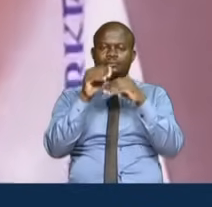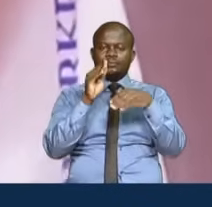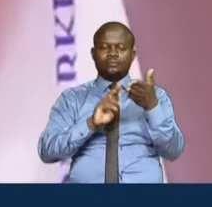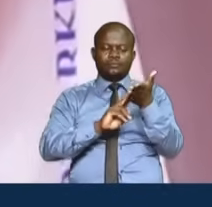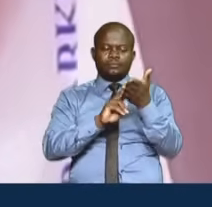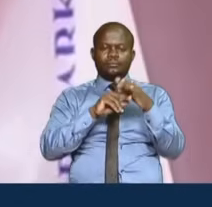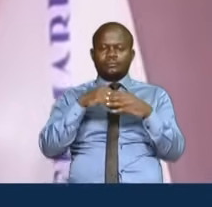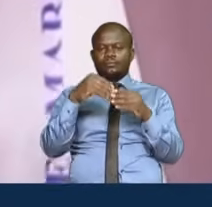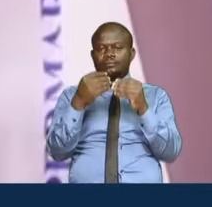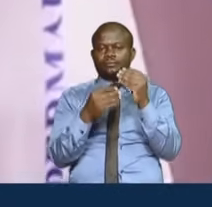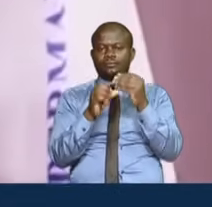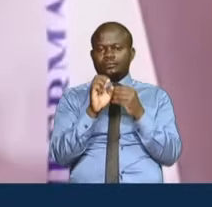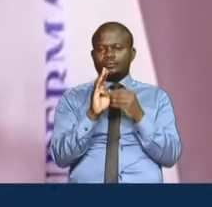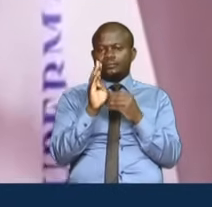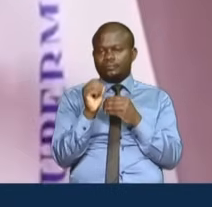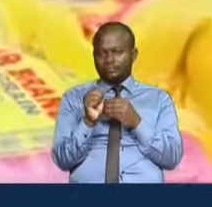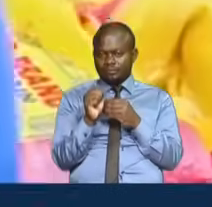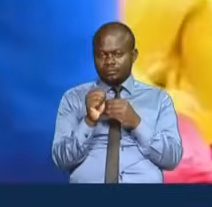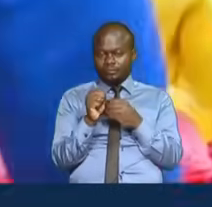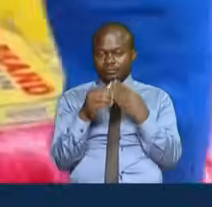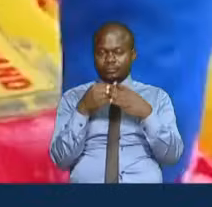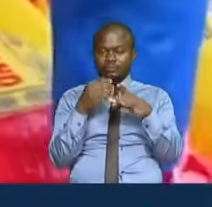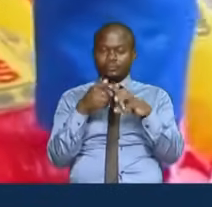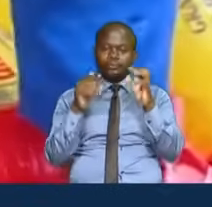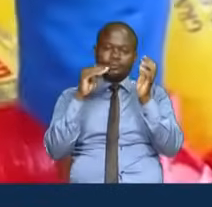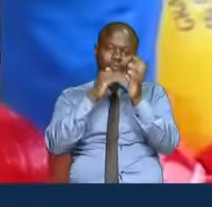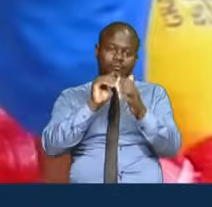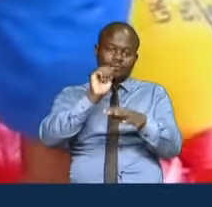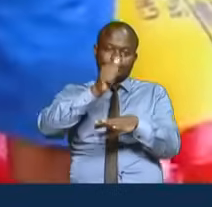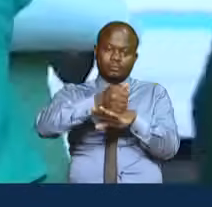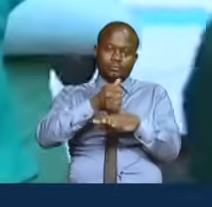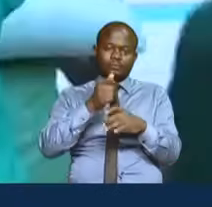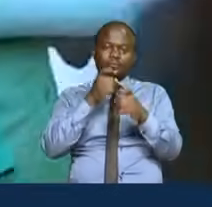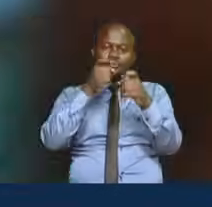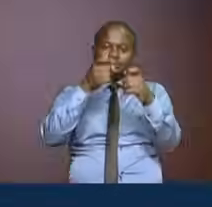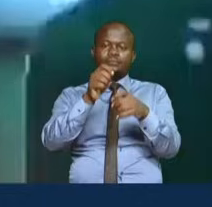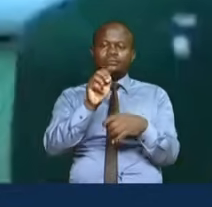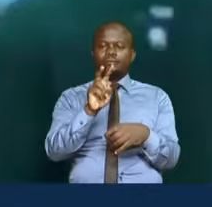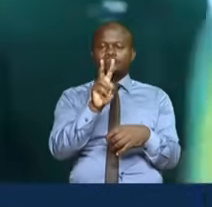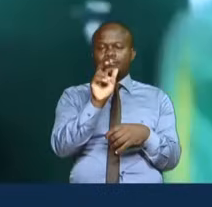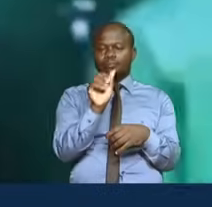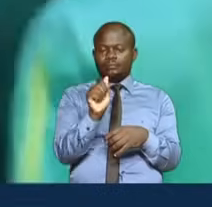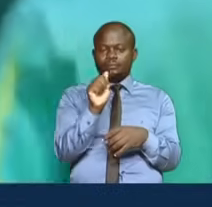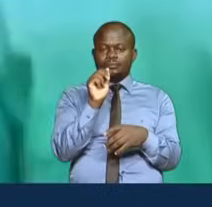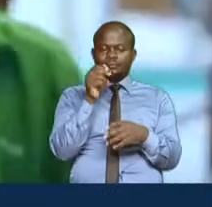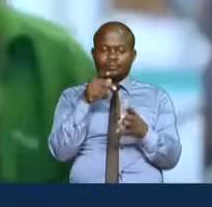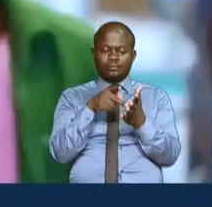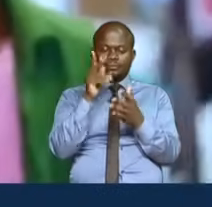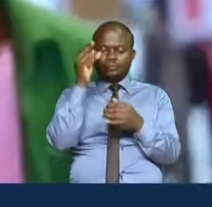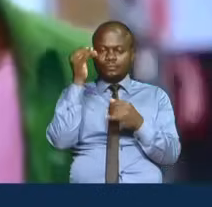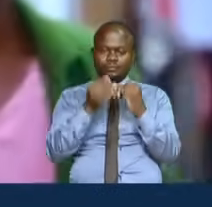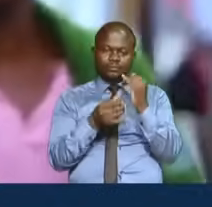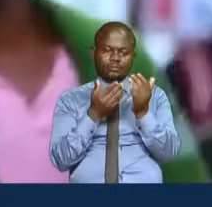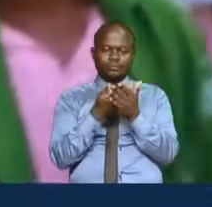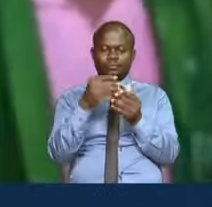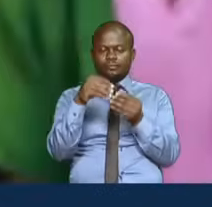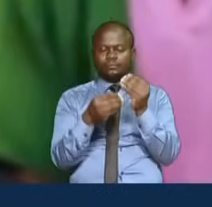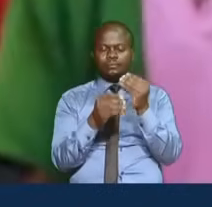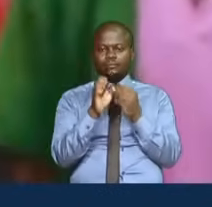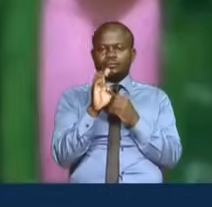gukoresha inyemezabuguzi izwi nka IBM ndetse hanashyizweho igihembo cya TVA ku baguzi ba nyuma basabye fakturi ya